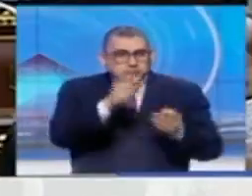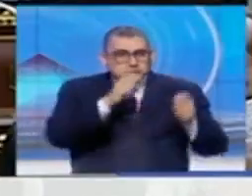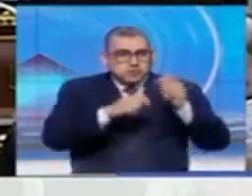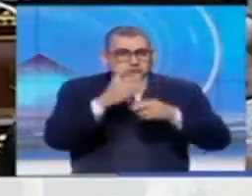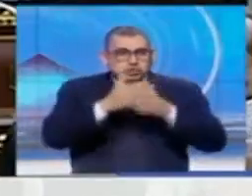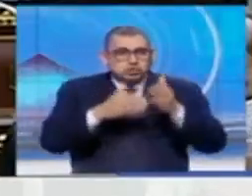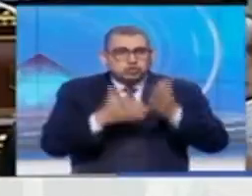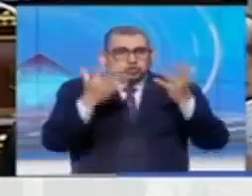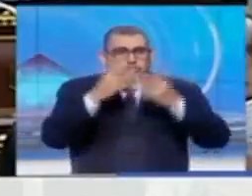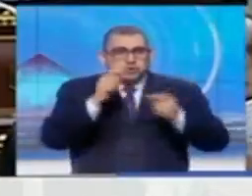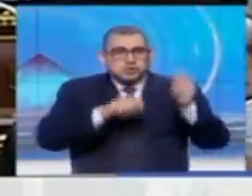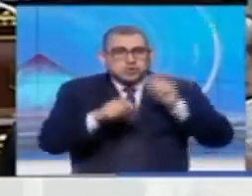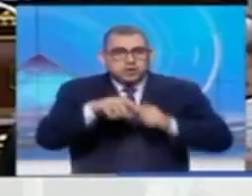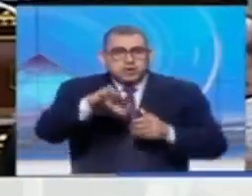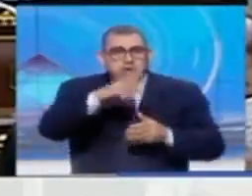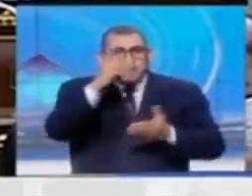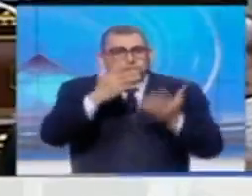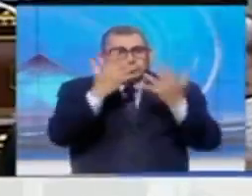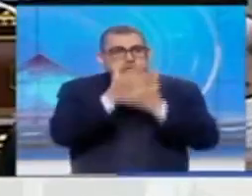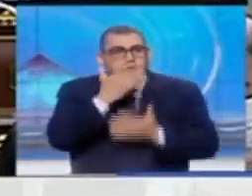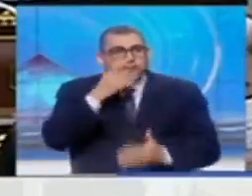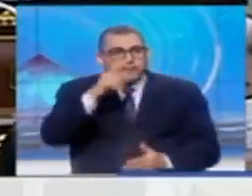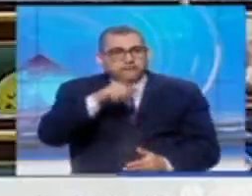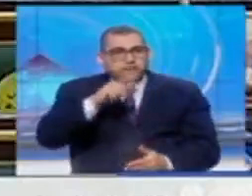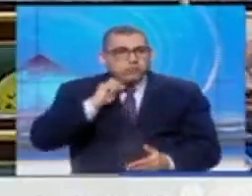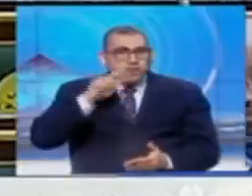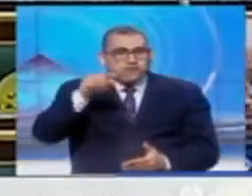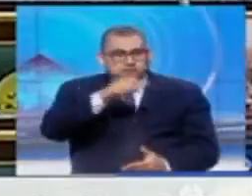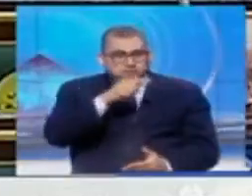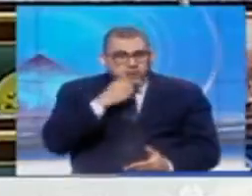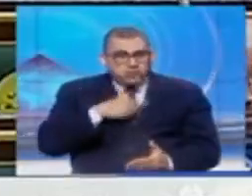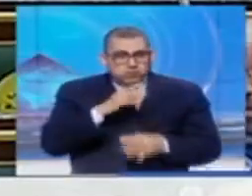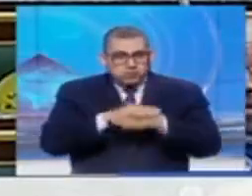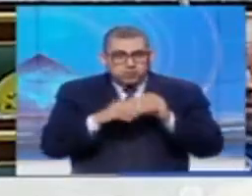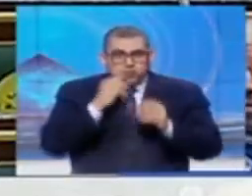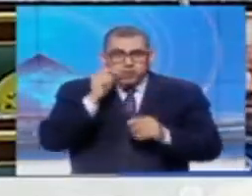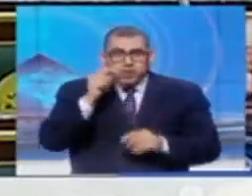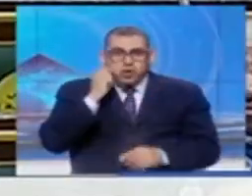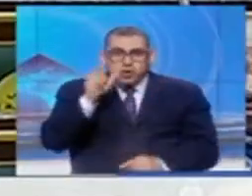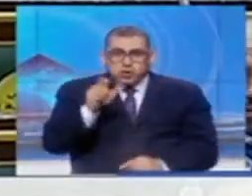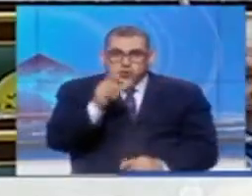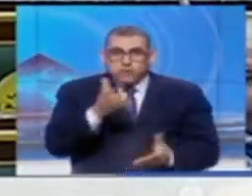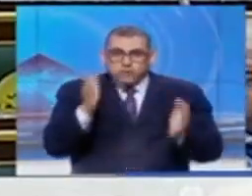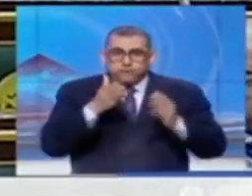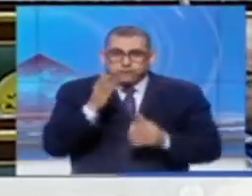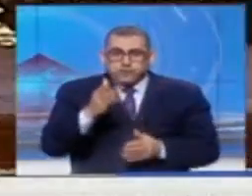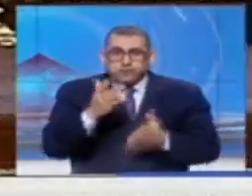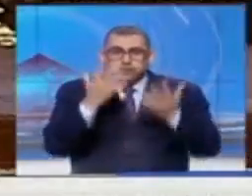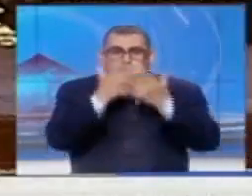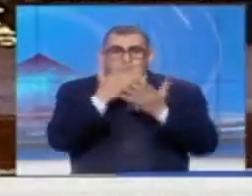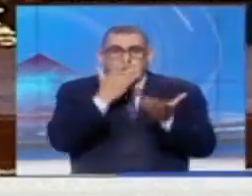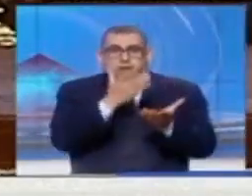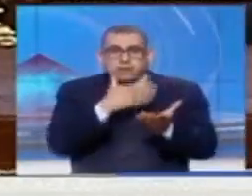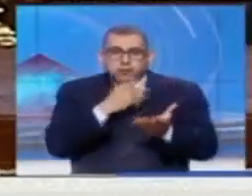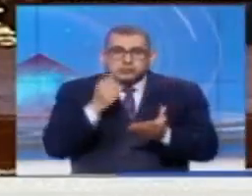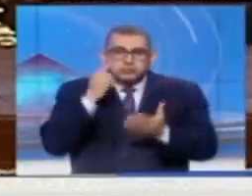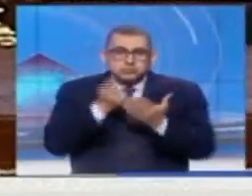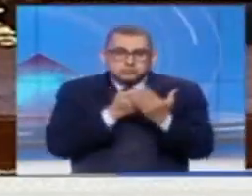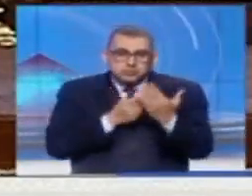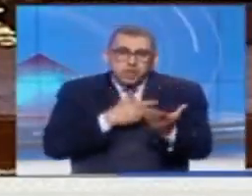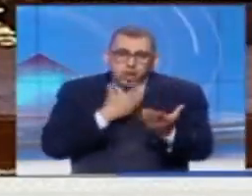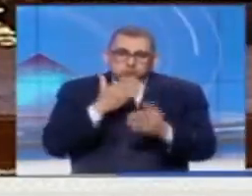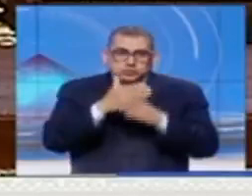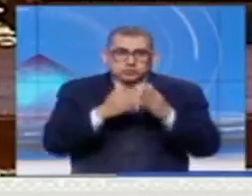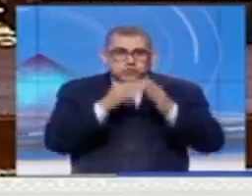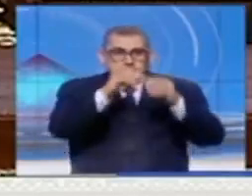مرافق في بعض المدن التي لا توجد بها مصانع رغم توفر الأيدي العاملة بها. وفي مستهل رده على طلبات الإحاطة أوضح